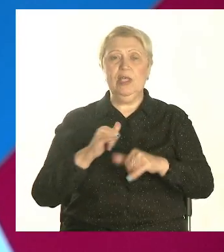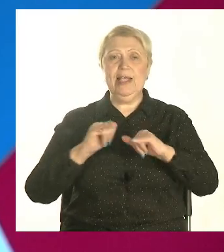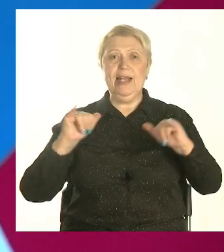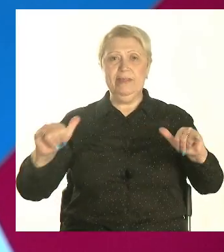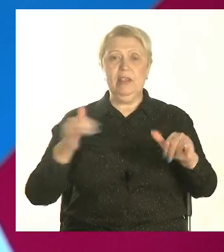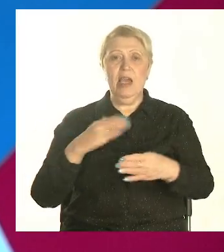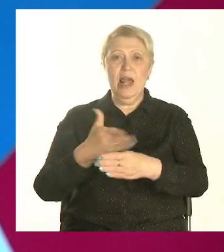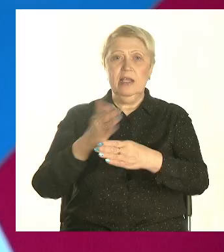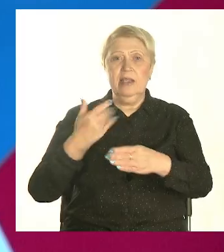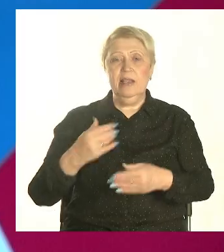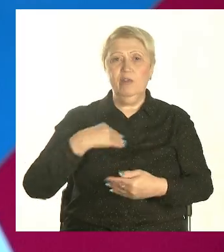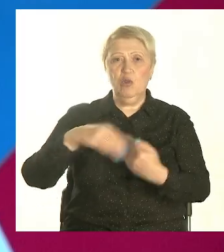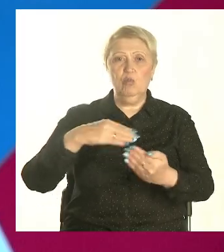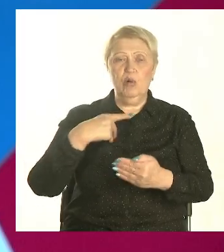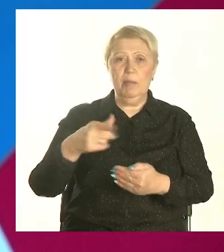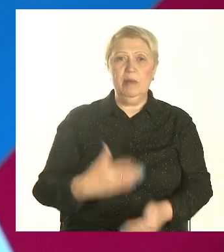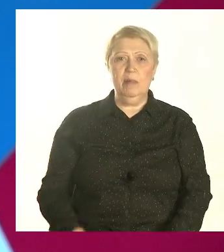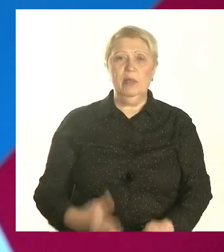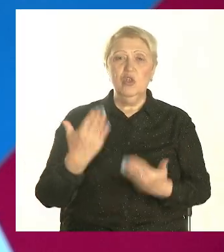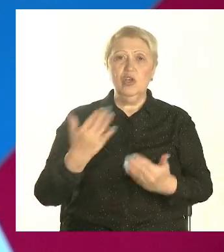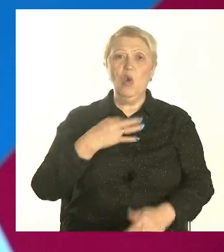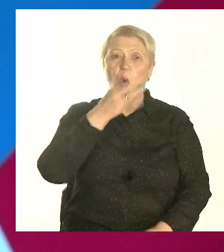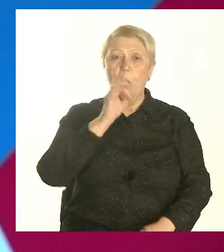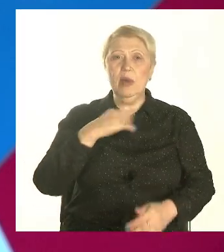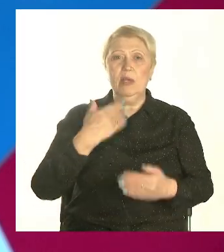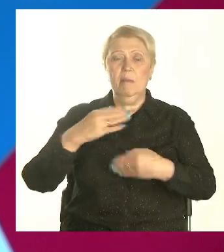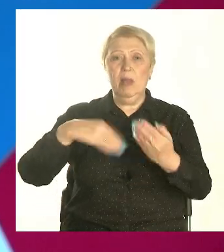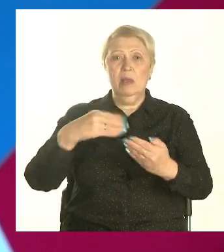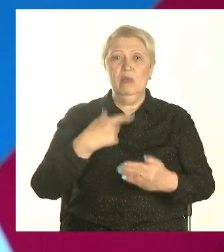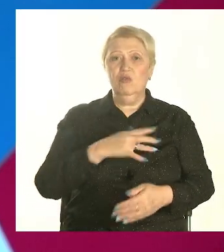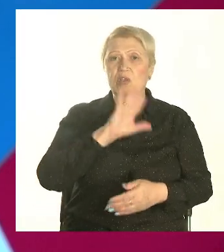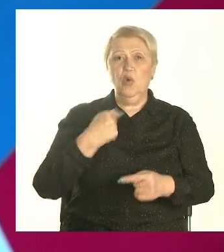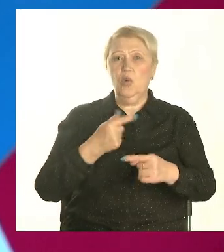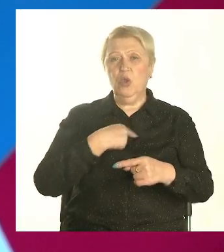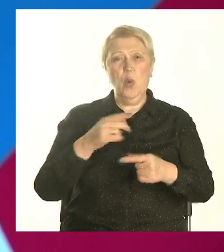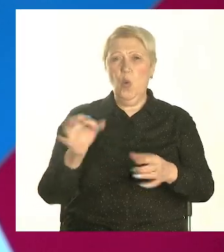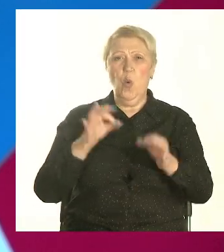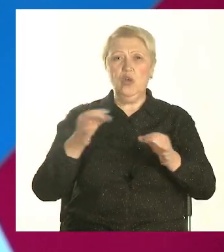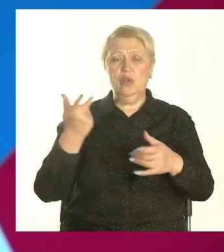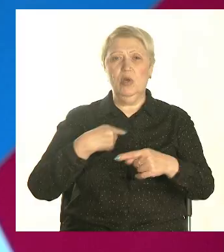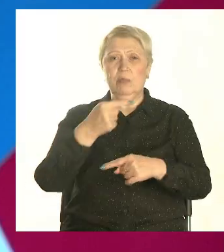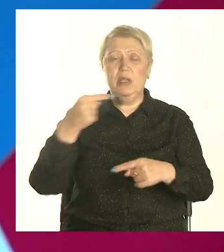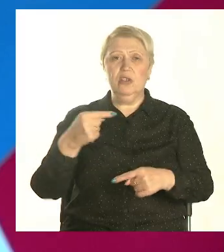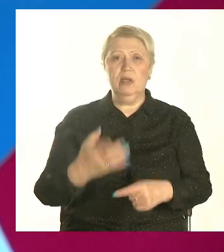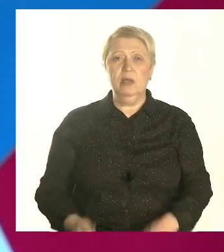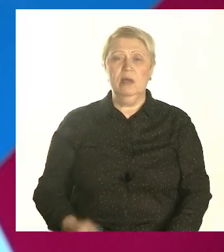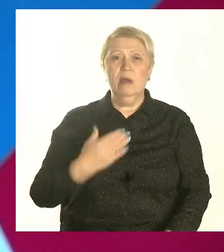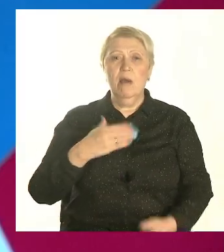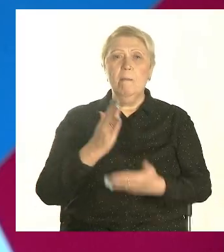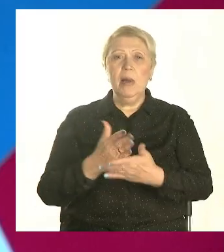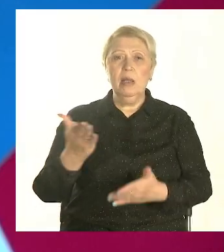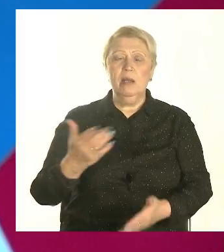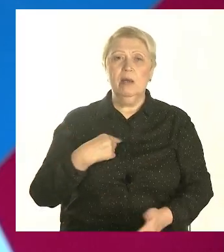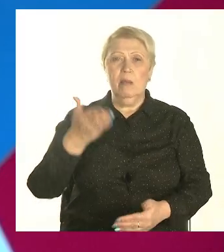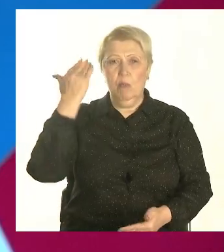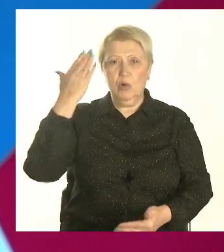и переработки? В целом по стране опыт реализации реформы не очень положительный. Вот, например, соседний Владивосток в январе прошлого года, там